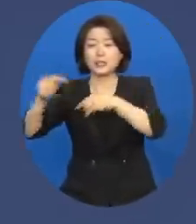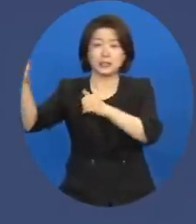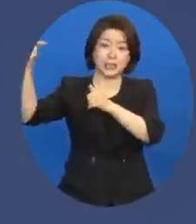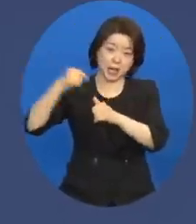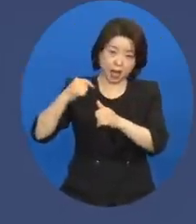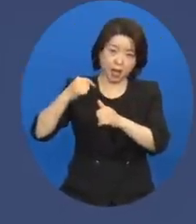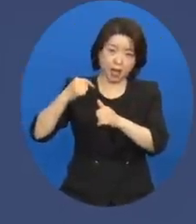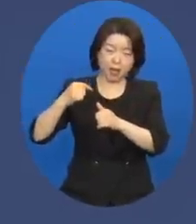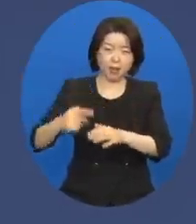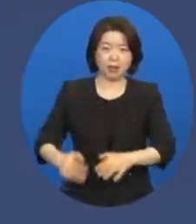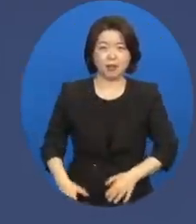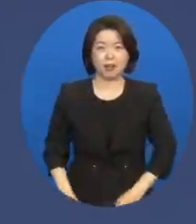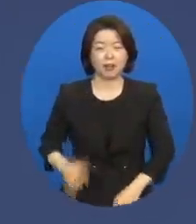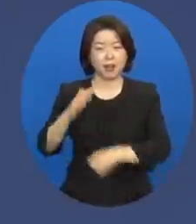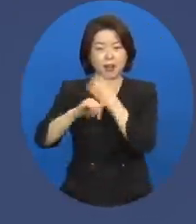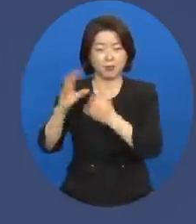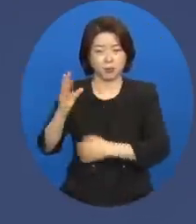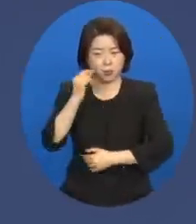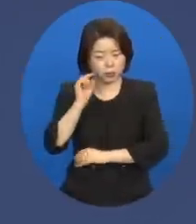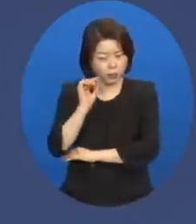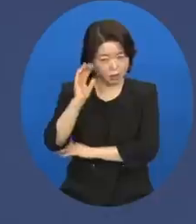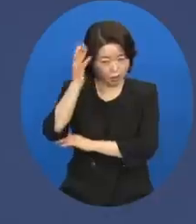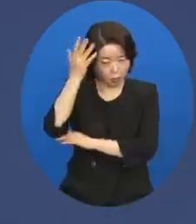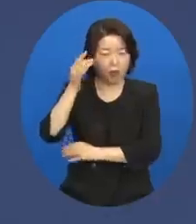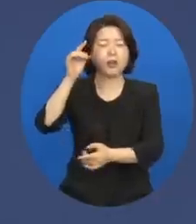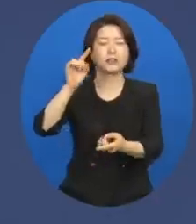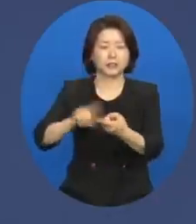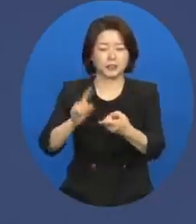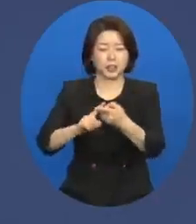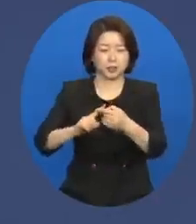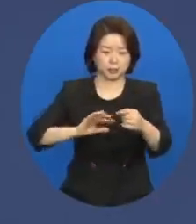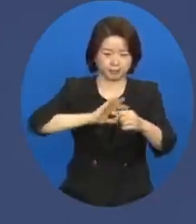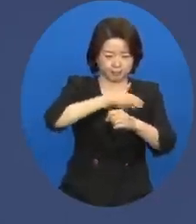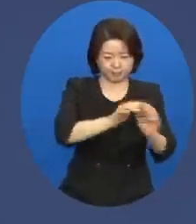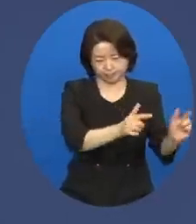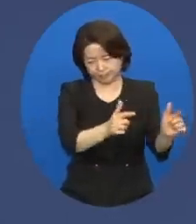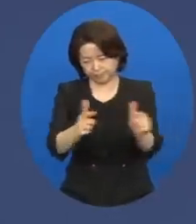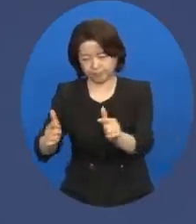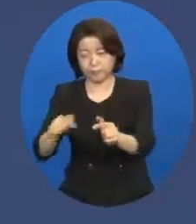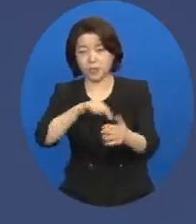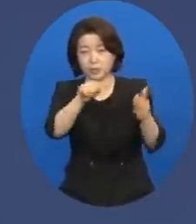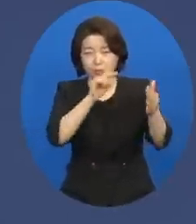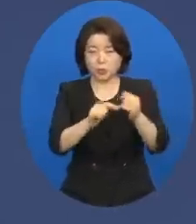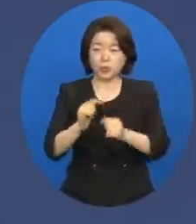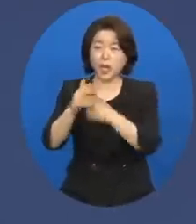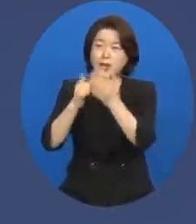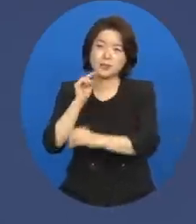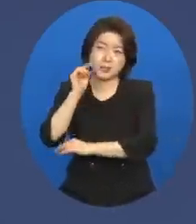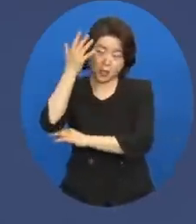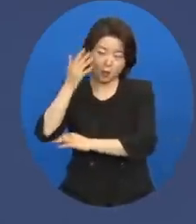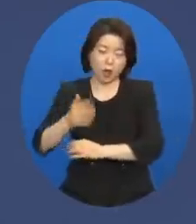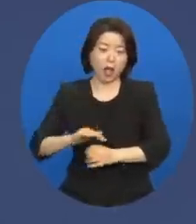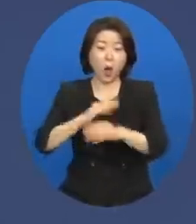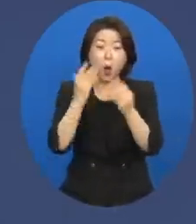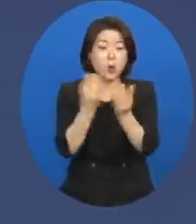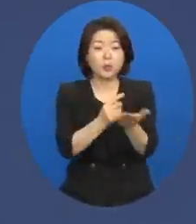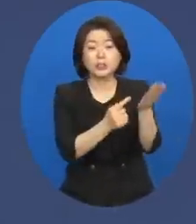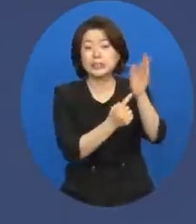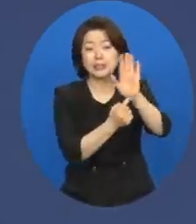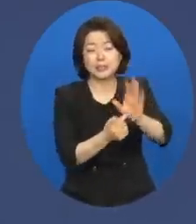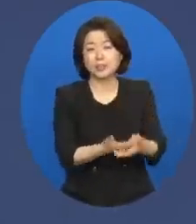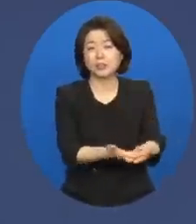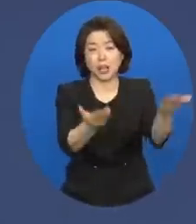그래서 하나님의 거룩한 영광을 그대로 온 만물 가운데 지으신 하나님의 그 영광을 온전히